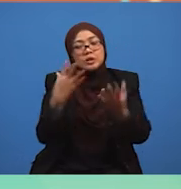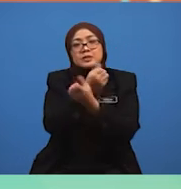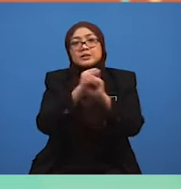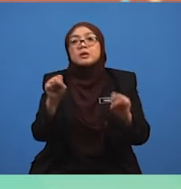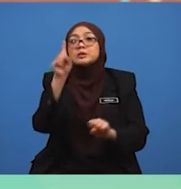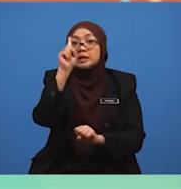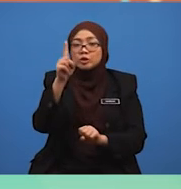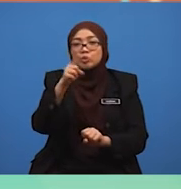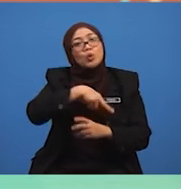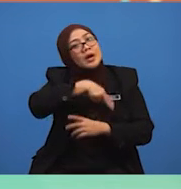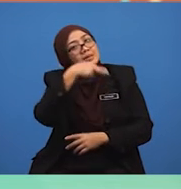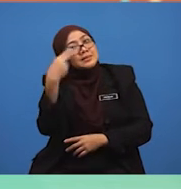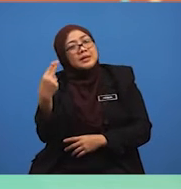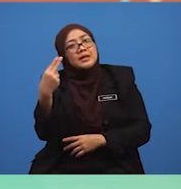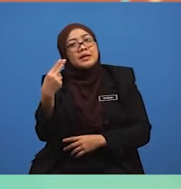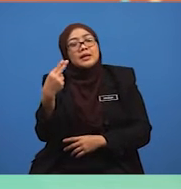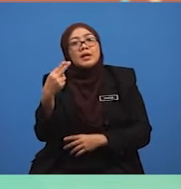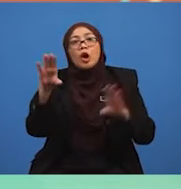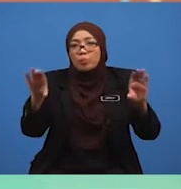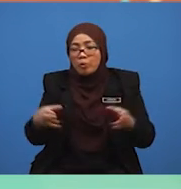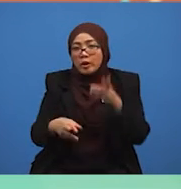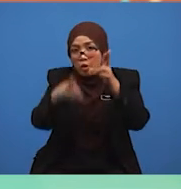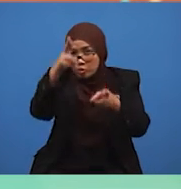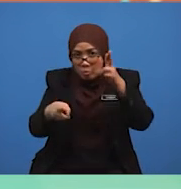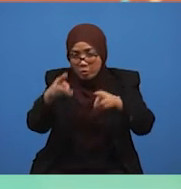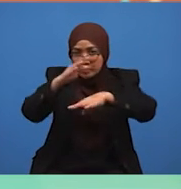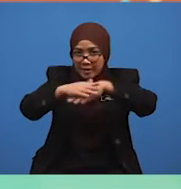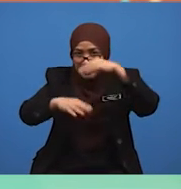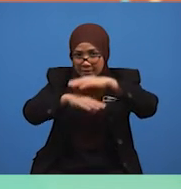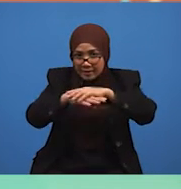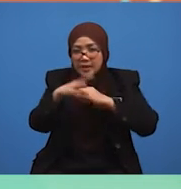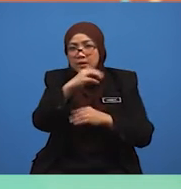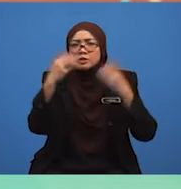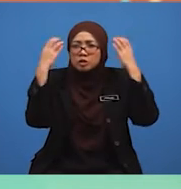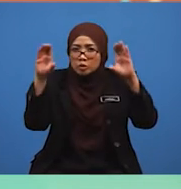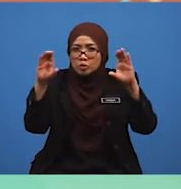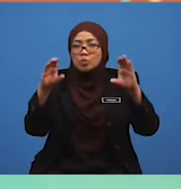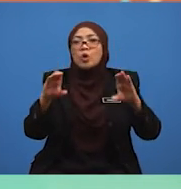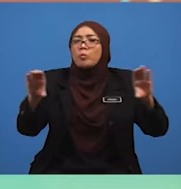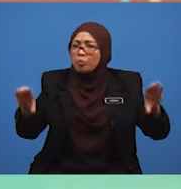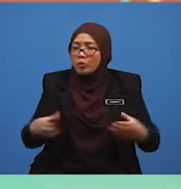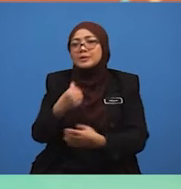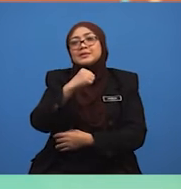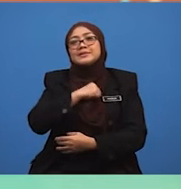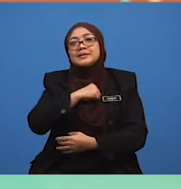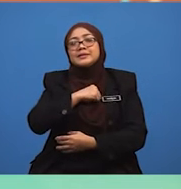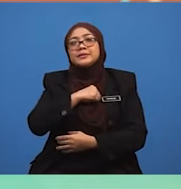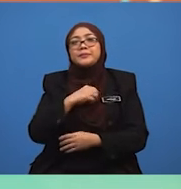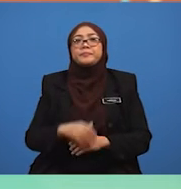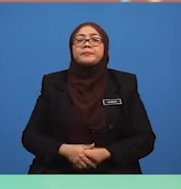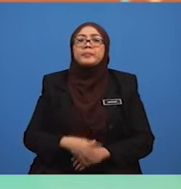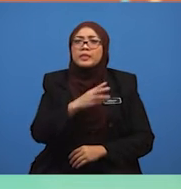Walaupun tak secantik mana pun, yang paling penting ia dibuat dengan usaha cikgu sendiri tau. Saya yakin kamu juga